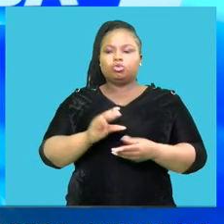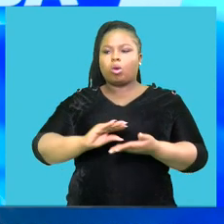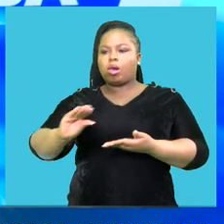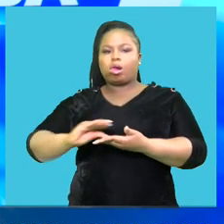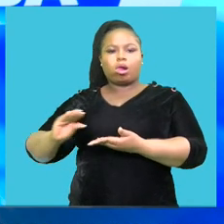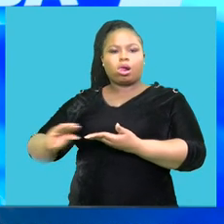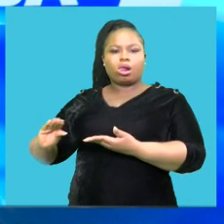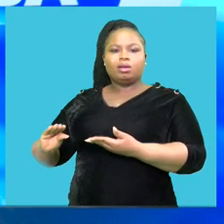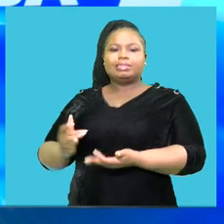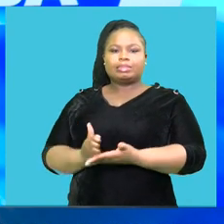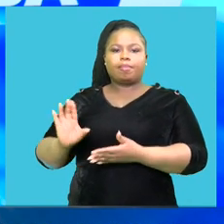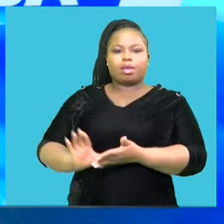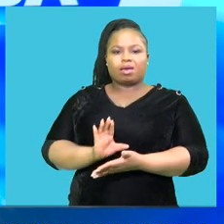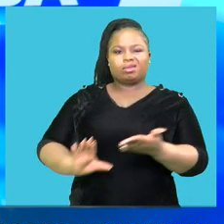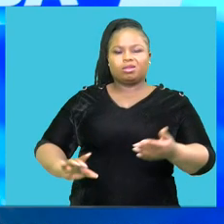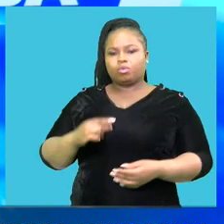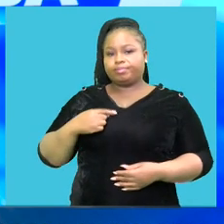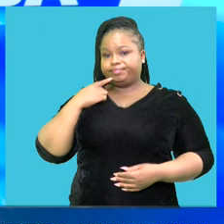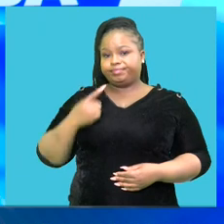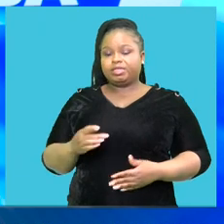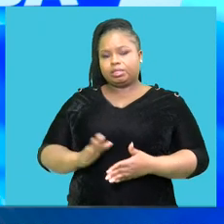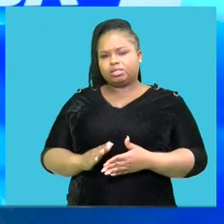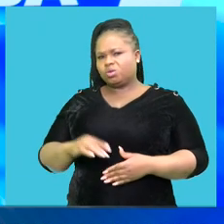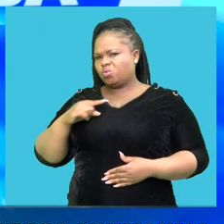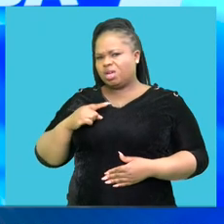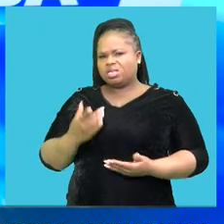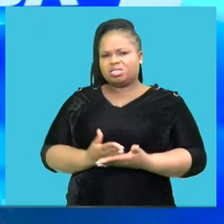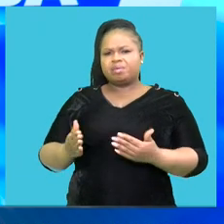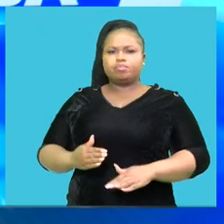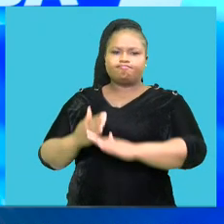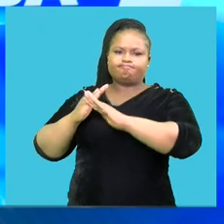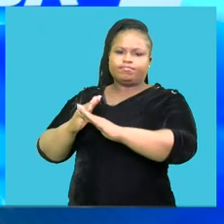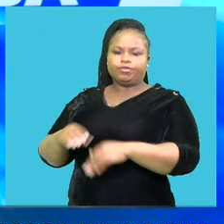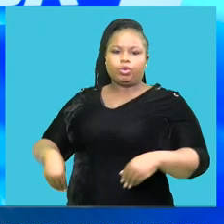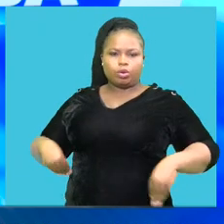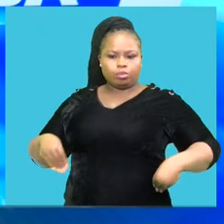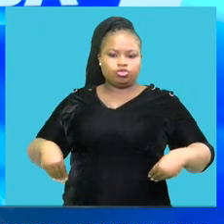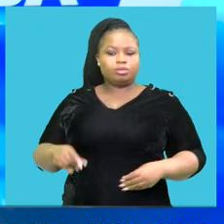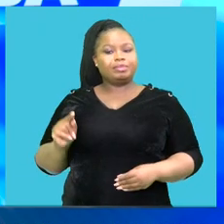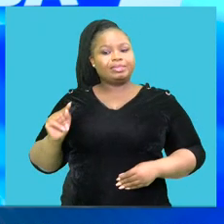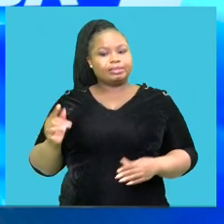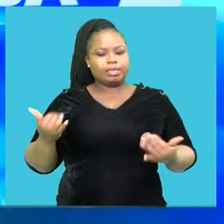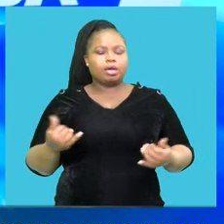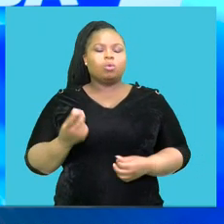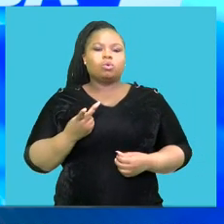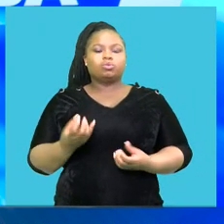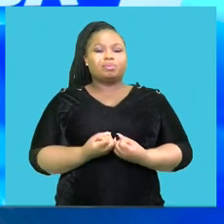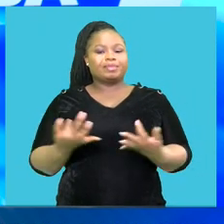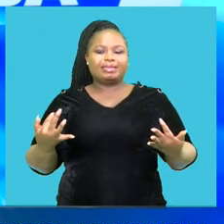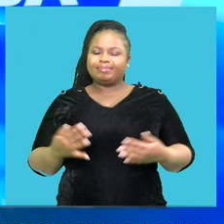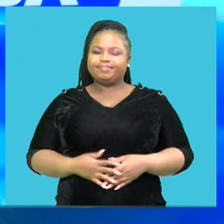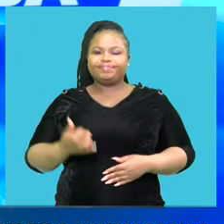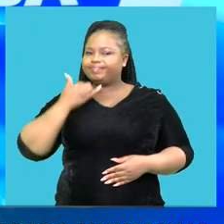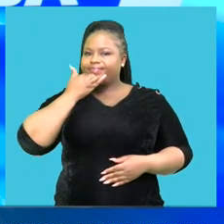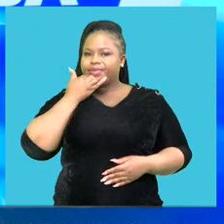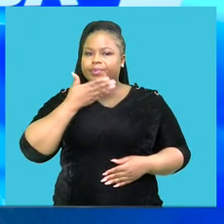ngemali ama-NPO lapho kwavela khona isizathu sokuthi kugwenywa inkohlakalo. Kodwa-ke lesi sinyathelo sidale imiphumela enganambitheki